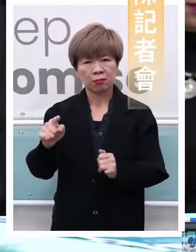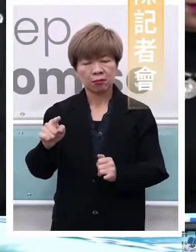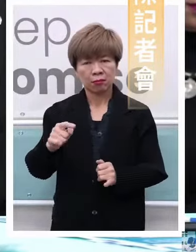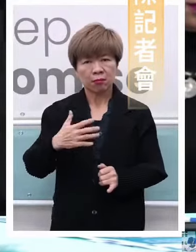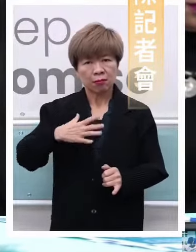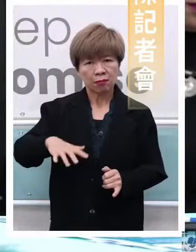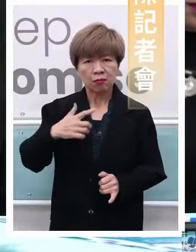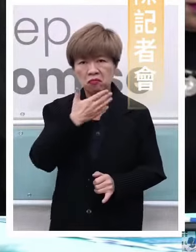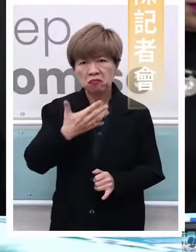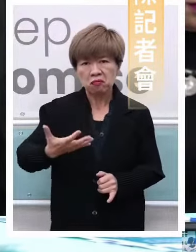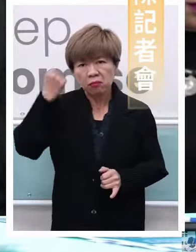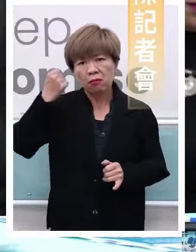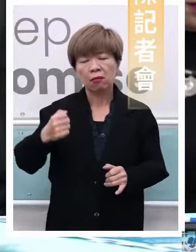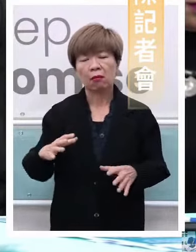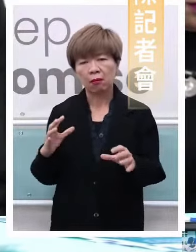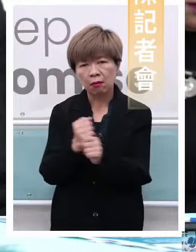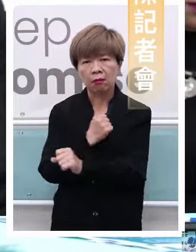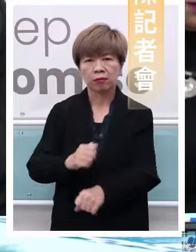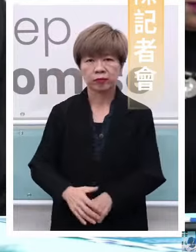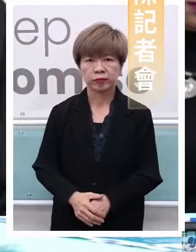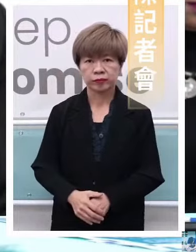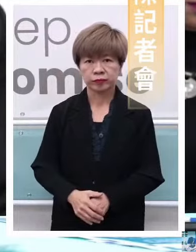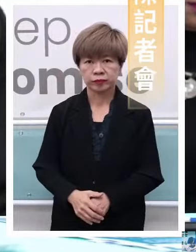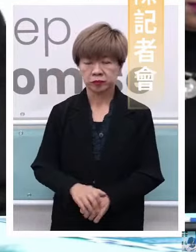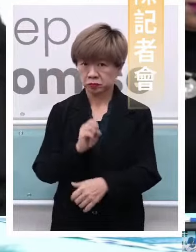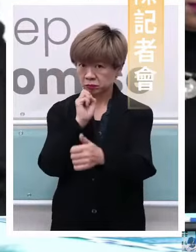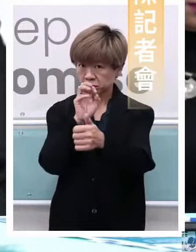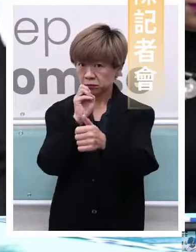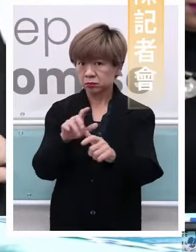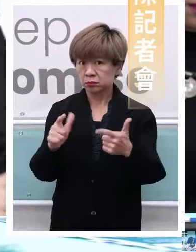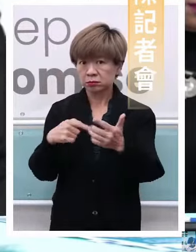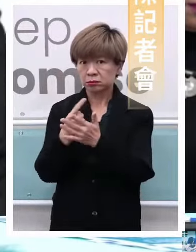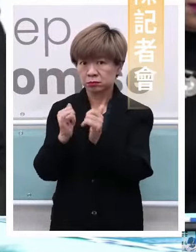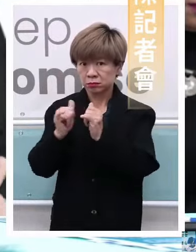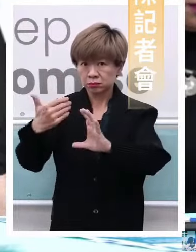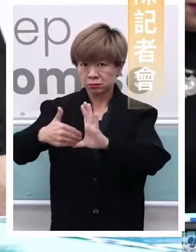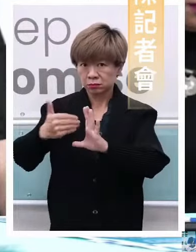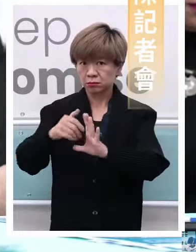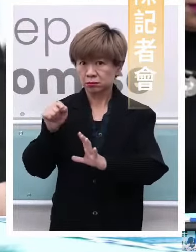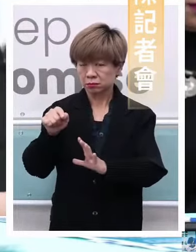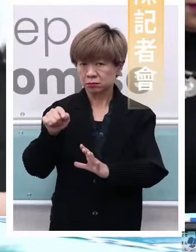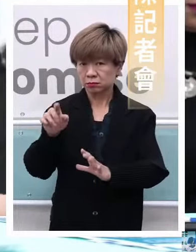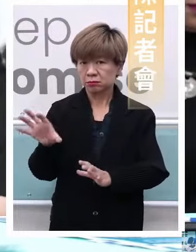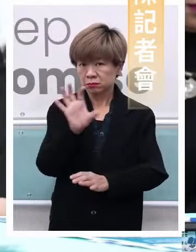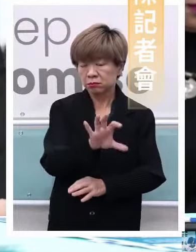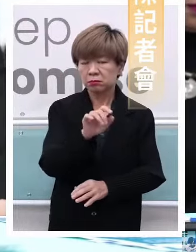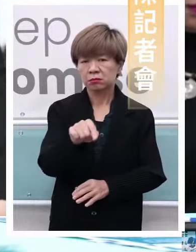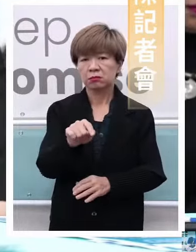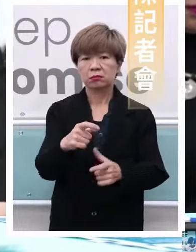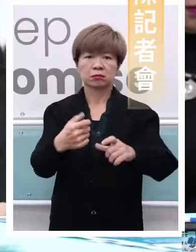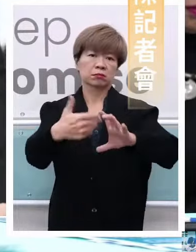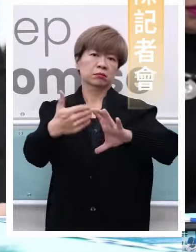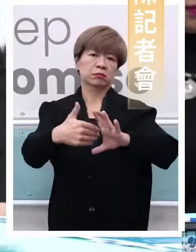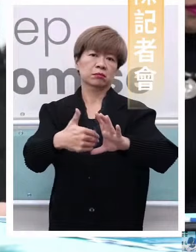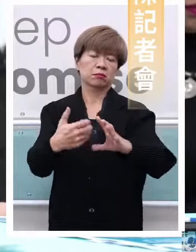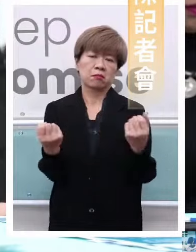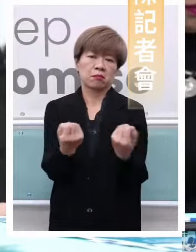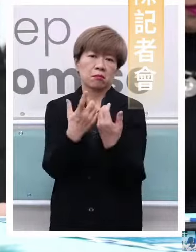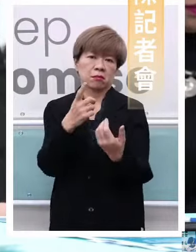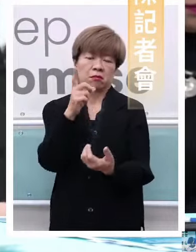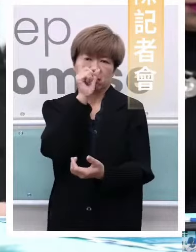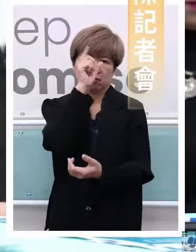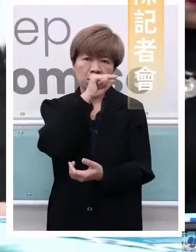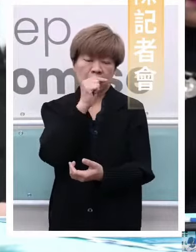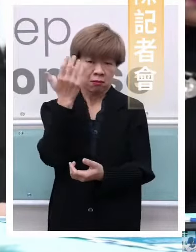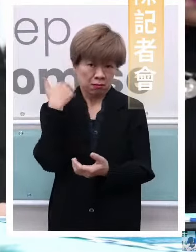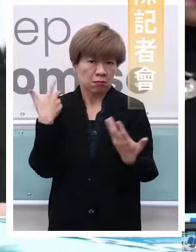知的权益是受损的。而我们要强调的不只是民事的状况，我刚刚也特别强调了公事的状况，公事过去也